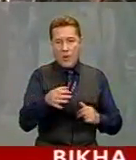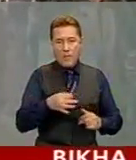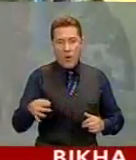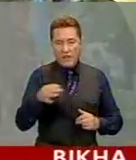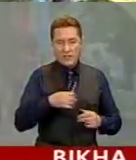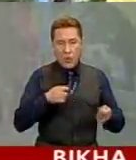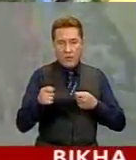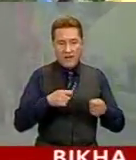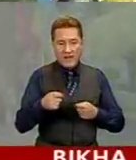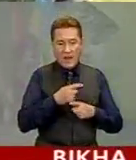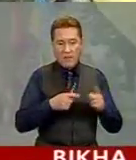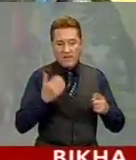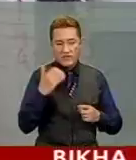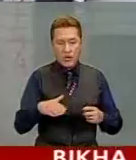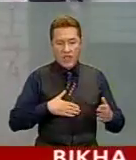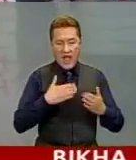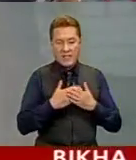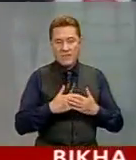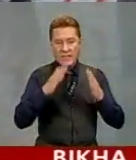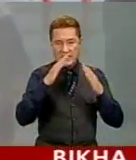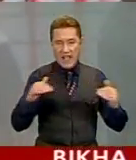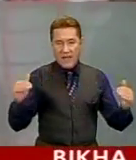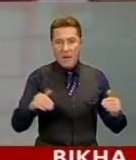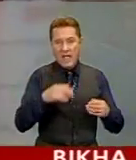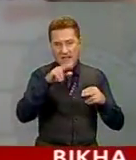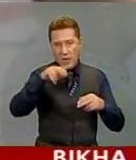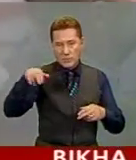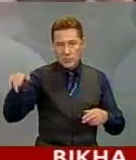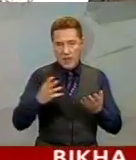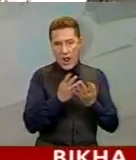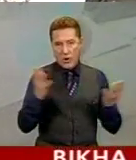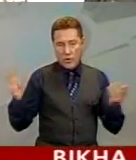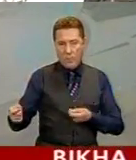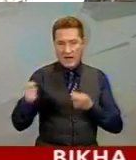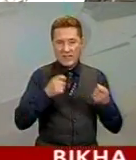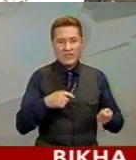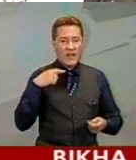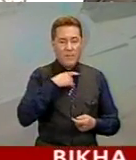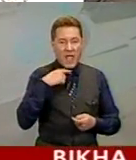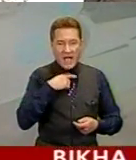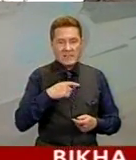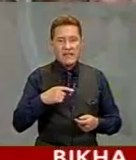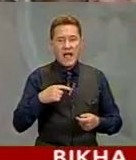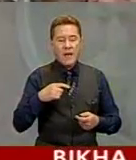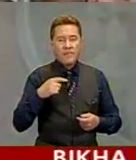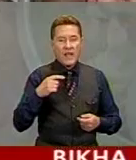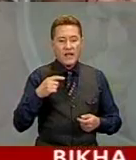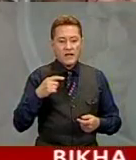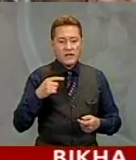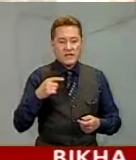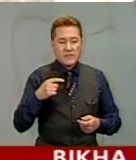зібралося півсотні активістів, напнули намета, розмалювали огорожі, привезли м'ясо, цибулю і моркву, готуватимуть